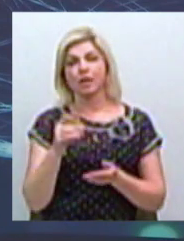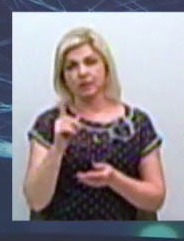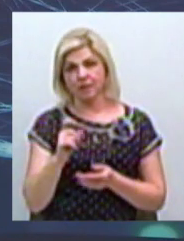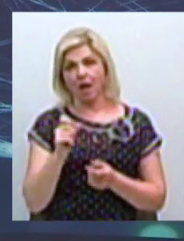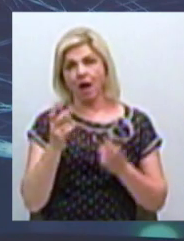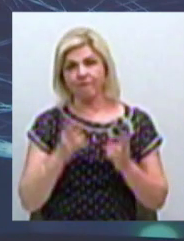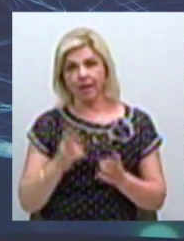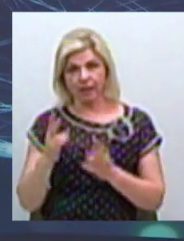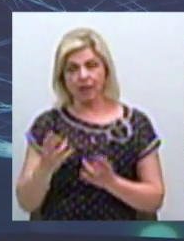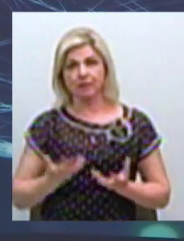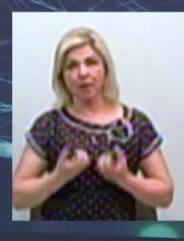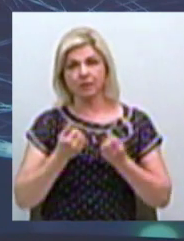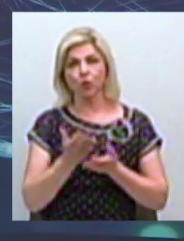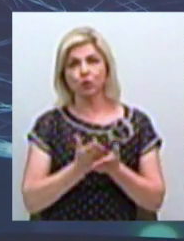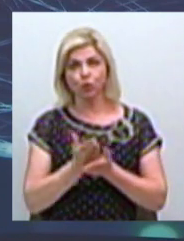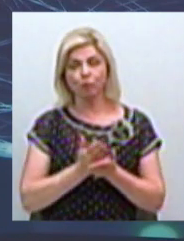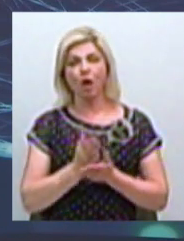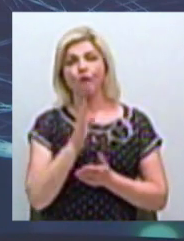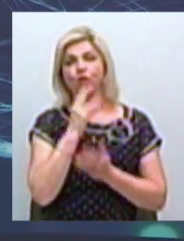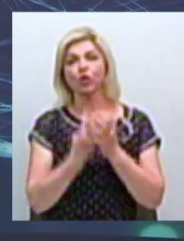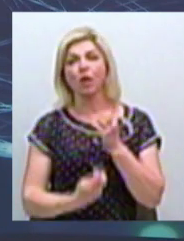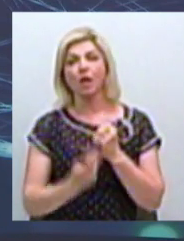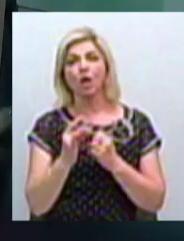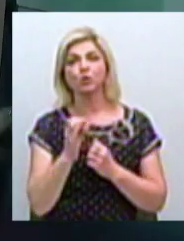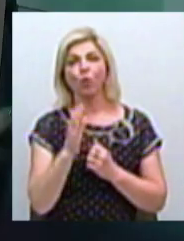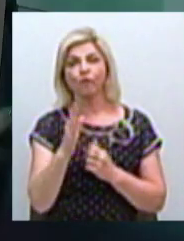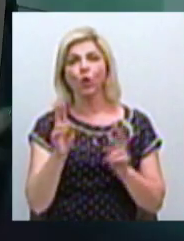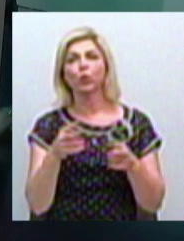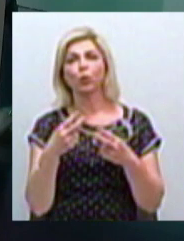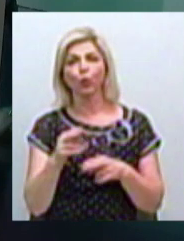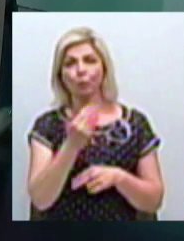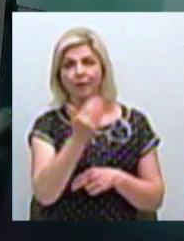служб, водолазов города Николаева, водолазных клубов,